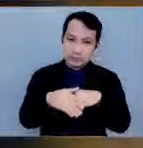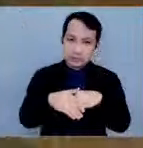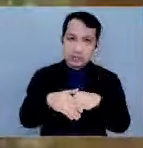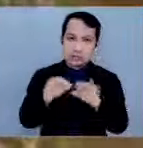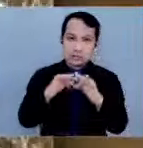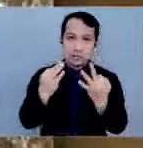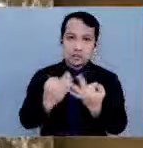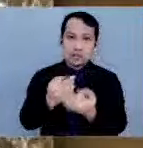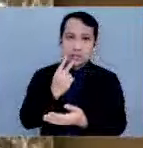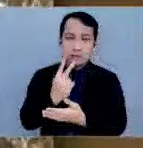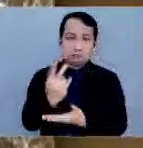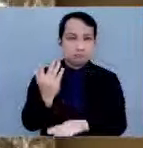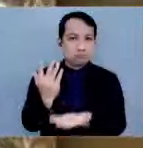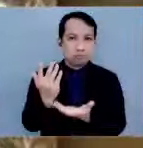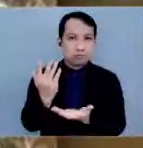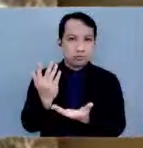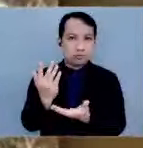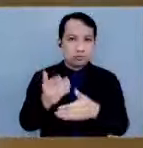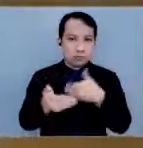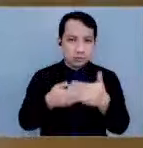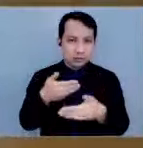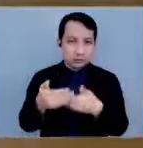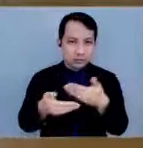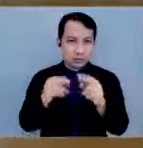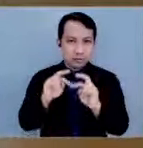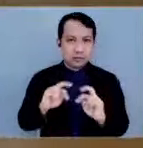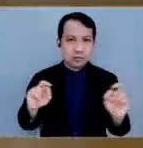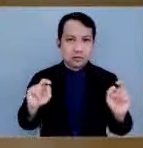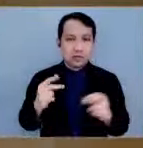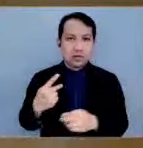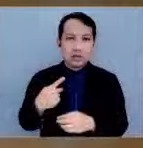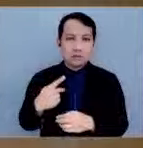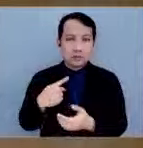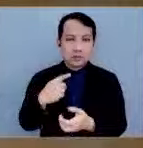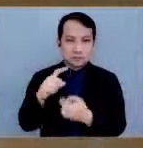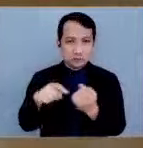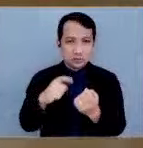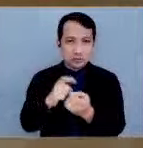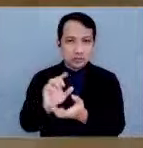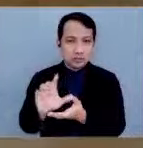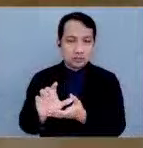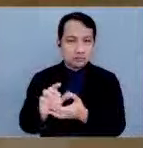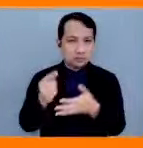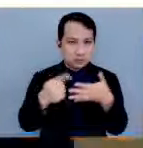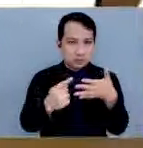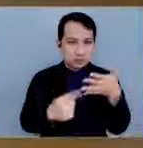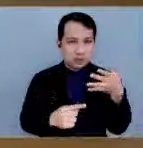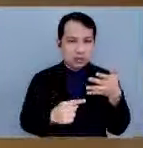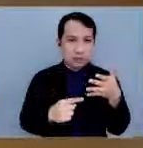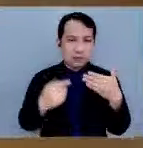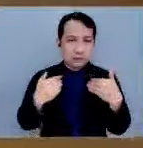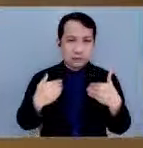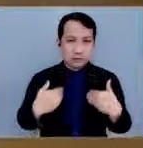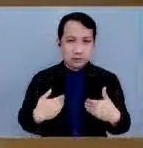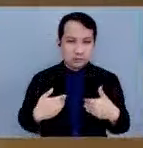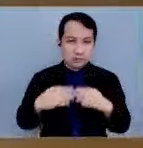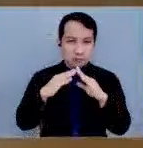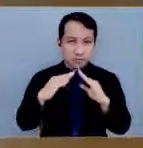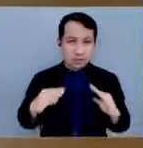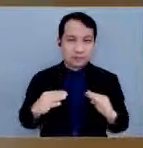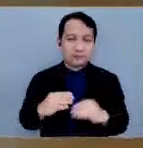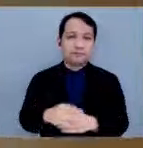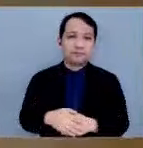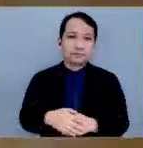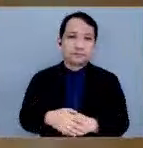biktima habang gumugulong ang imbestigasyon. Nakatakdang isailalim sa autopsy ang bangkay ng bata. Sa